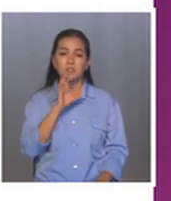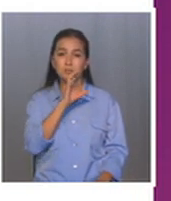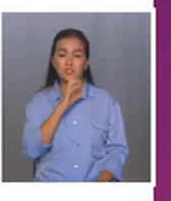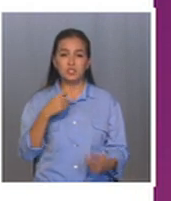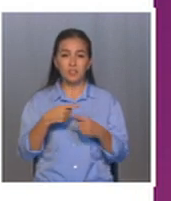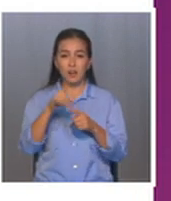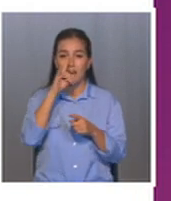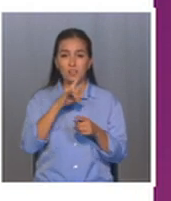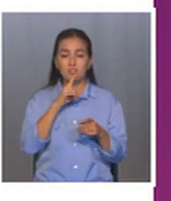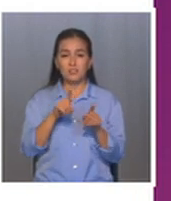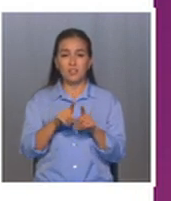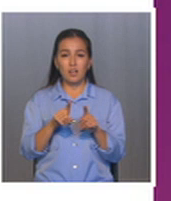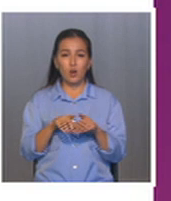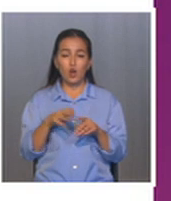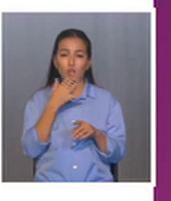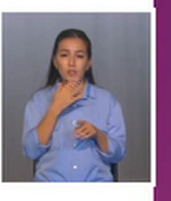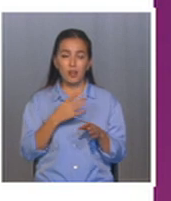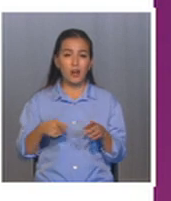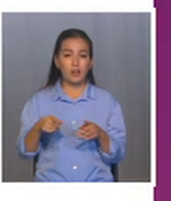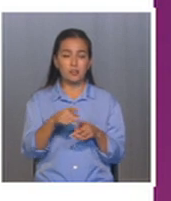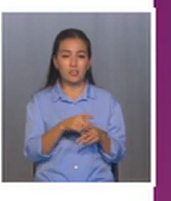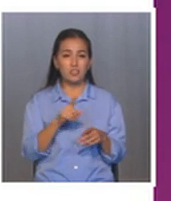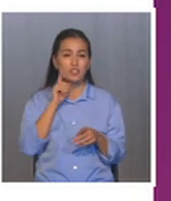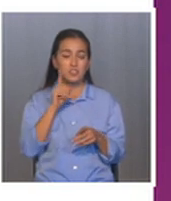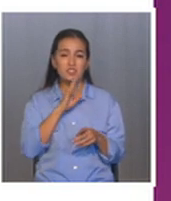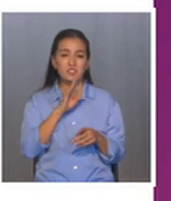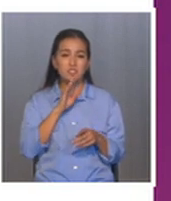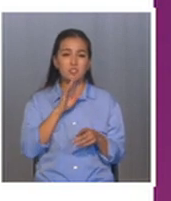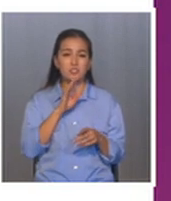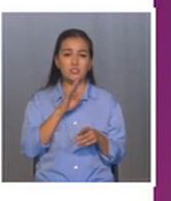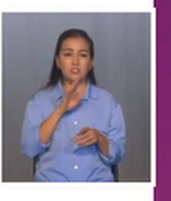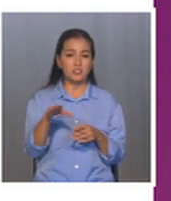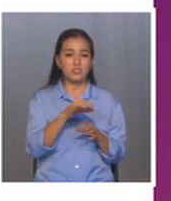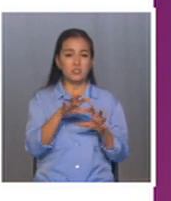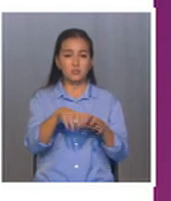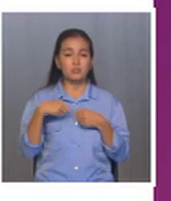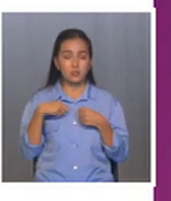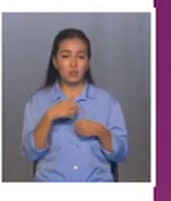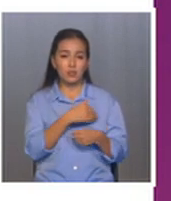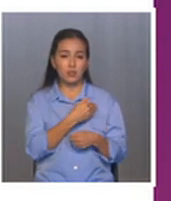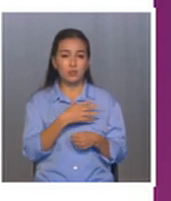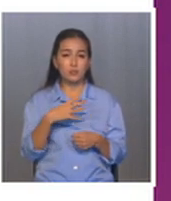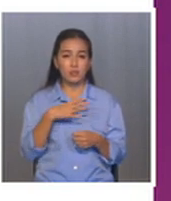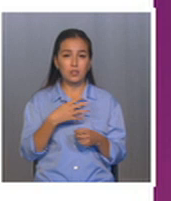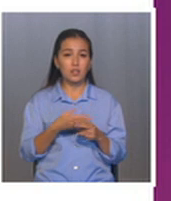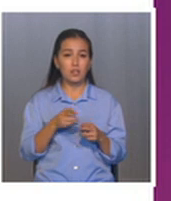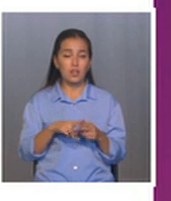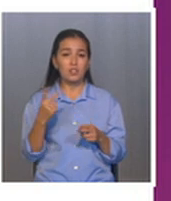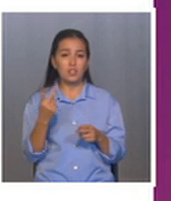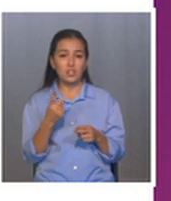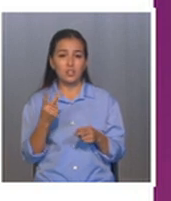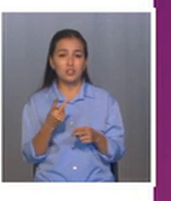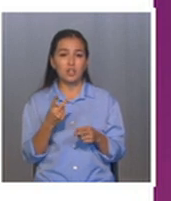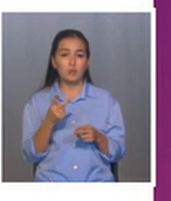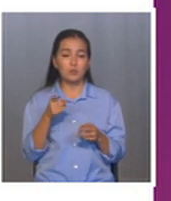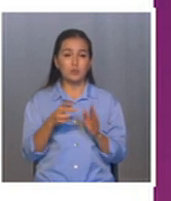қазақ секілді буратана ұлттардың жас қыз балаларын қолға түсіруге жарлық берген. Екінші, 1824